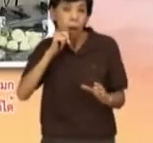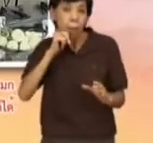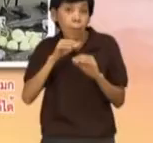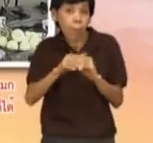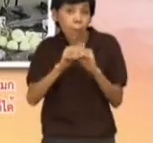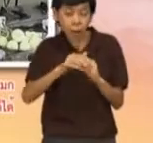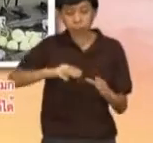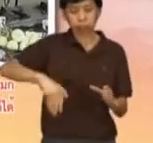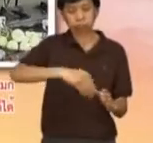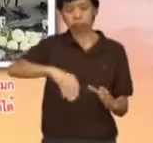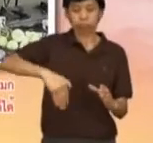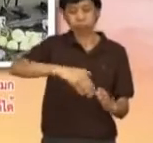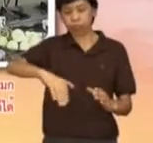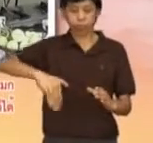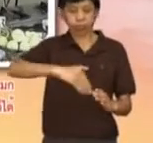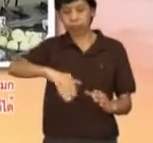ย